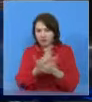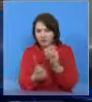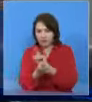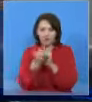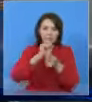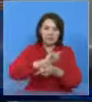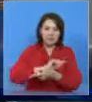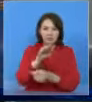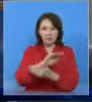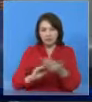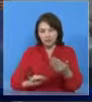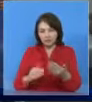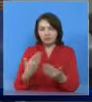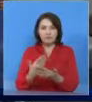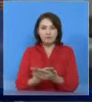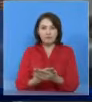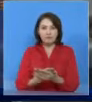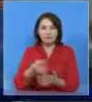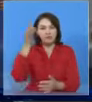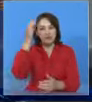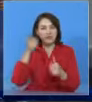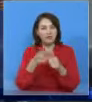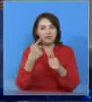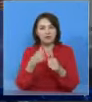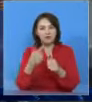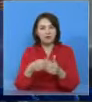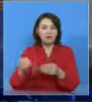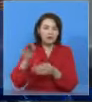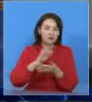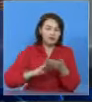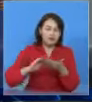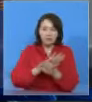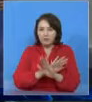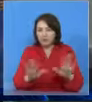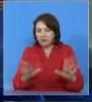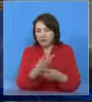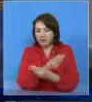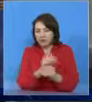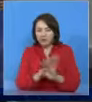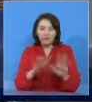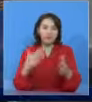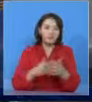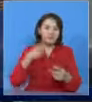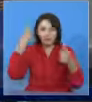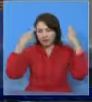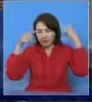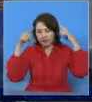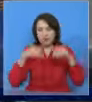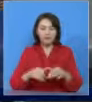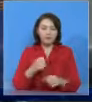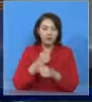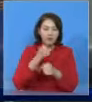айналған жазушылардың есімдері өшіп кетпеу үшін бір жағынан. Екіншіден олардың да шығармалары насихатталу